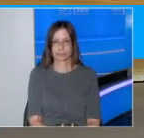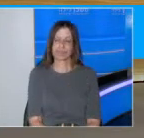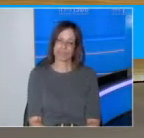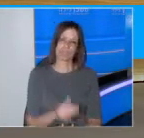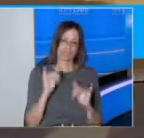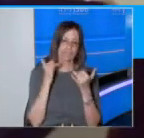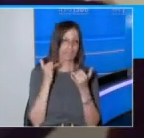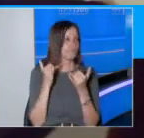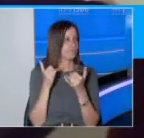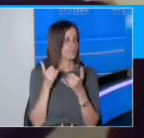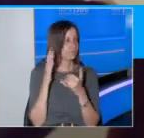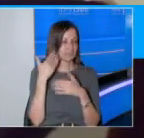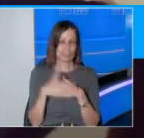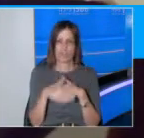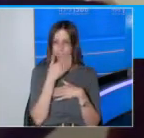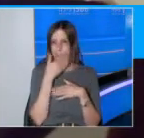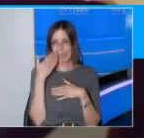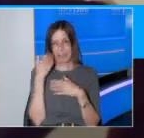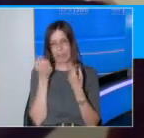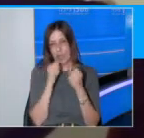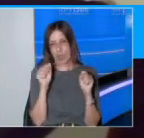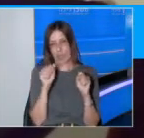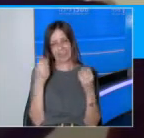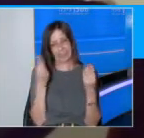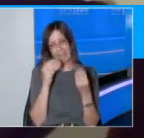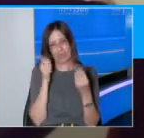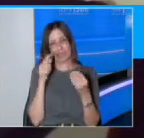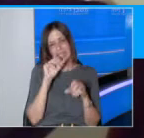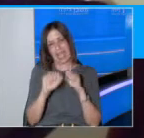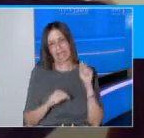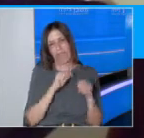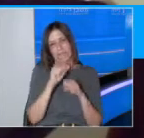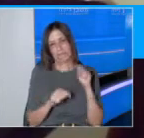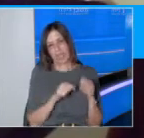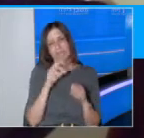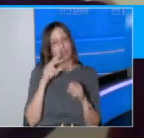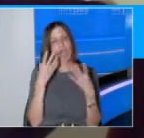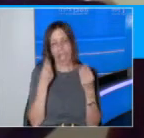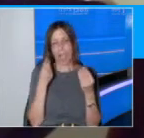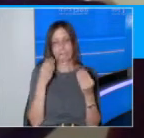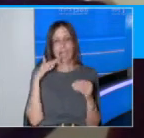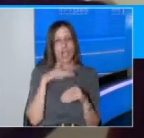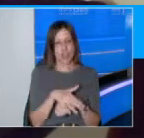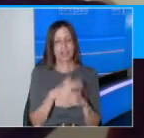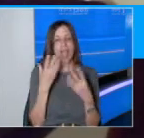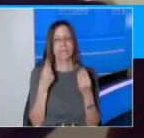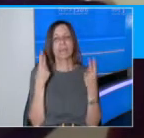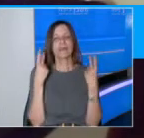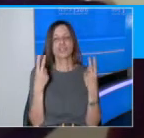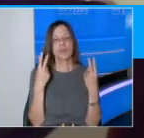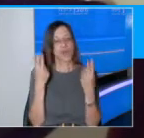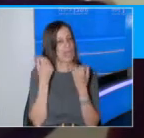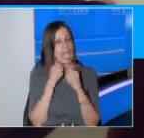נכון מאוד, בסופו של דבר יום כיפור חילוני זה קודם כל ולפני הכל רכיבה על אופניים, ויש לזה המון השלכות והמון משמעויות